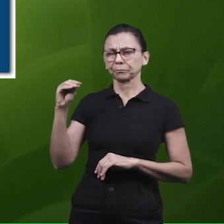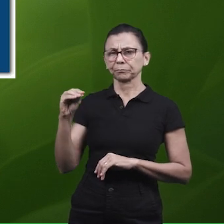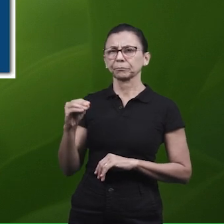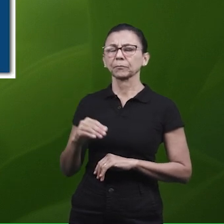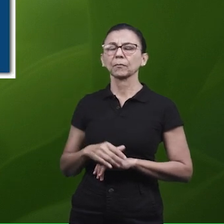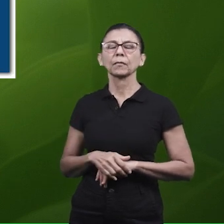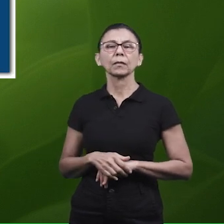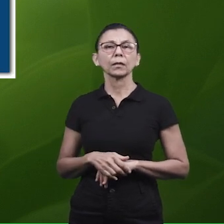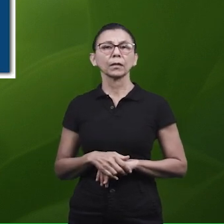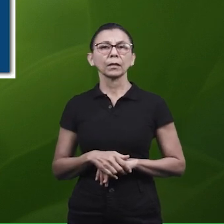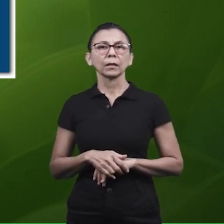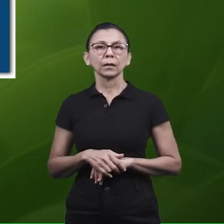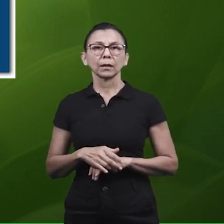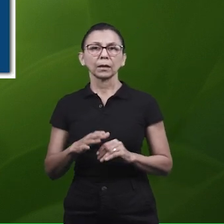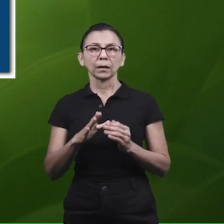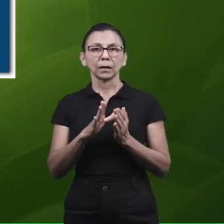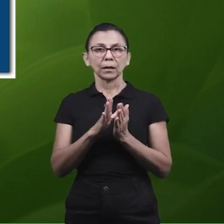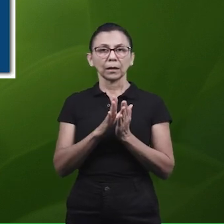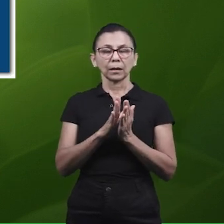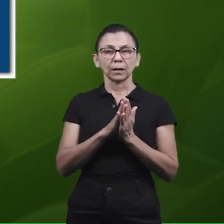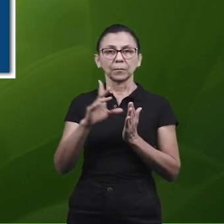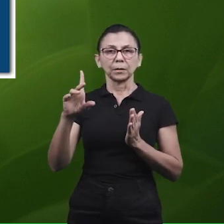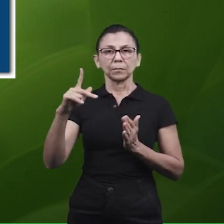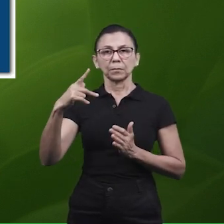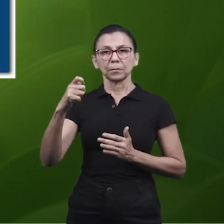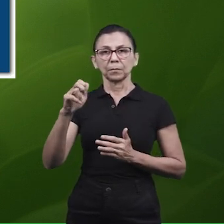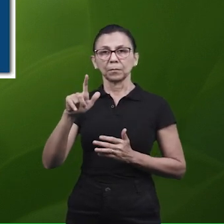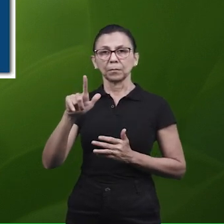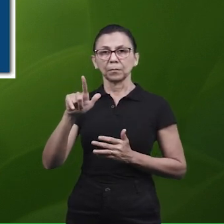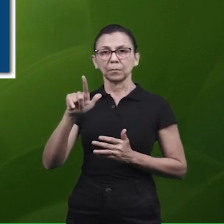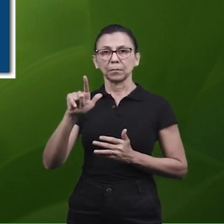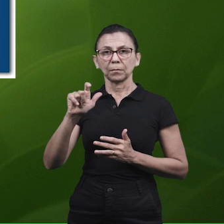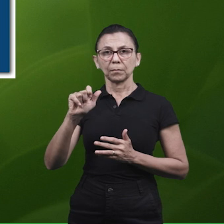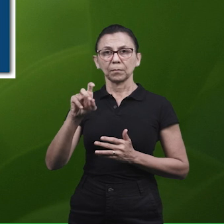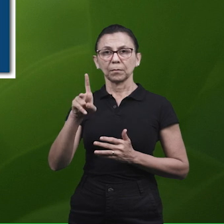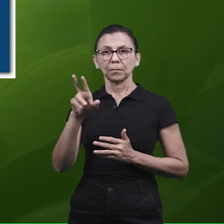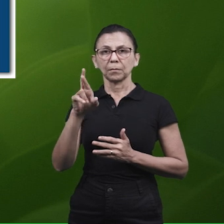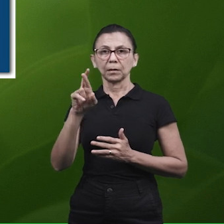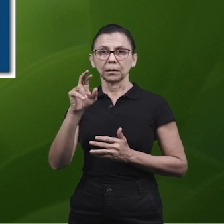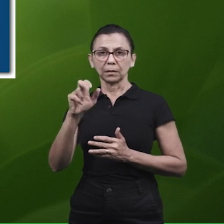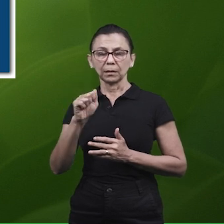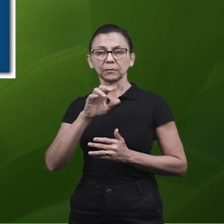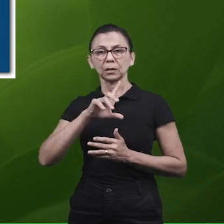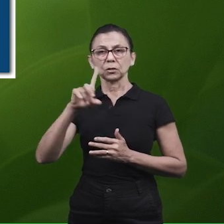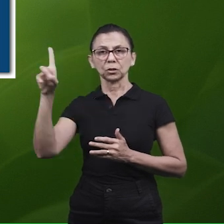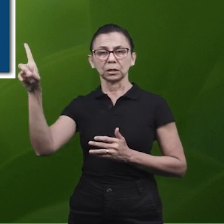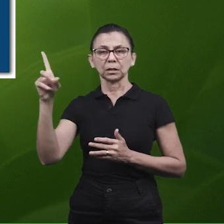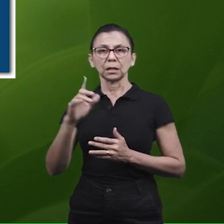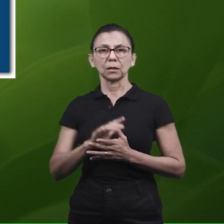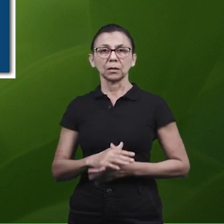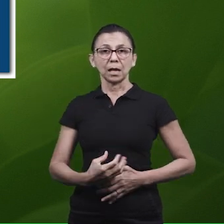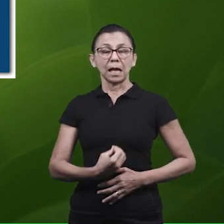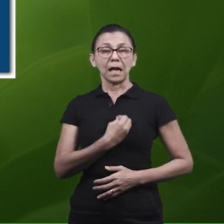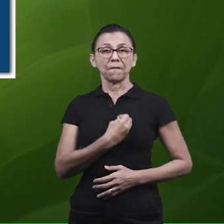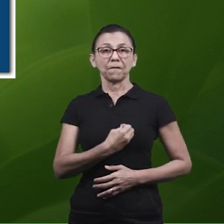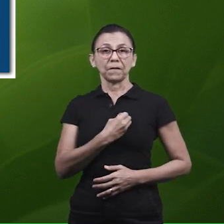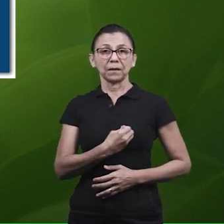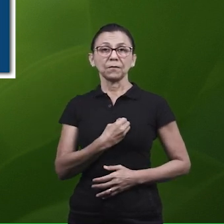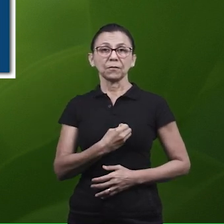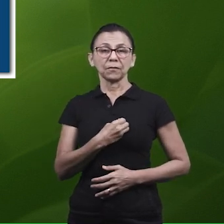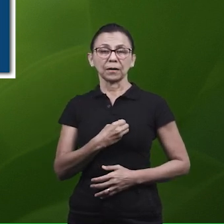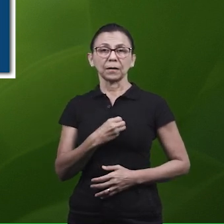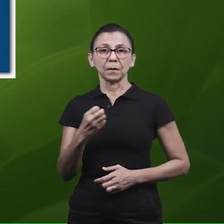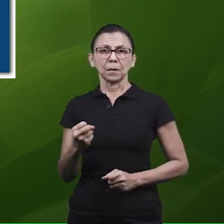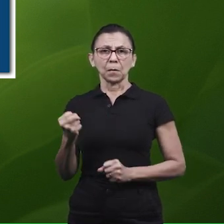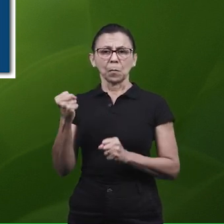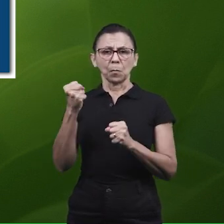le texte qui se trouve dans le livre des Hébreux, chapitre 4, verset 12, qui nous dit, il sera projeté ici, car la parole de